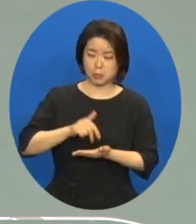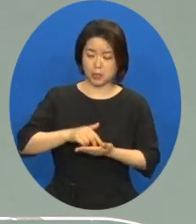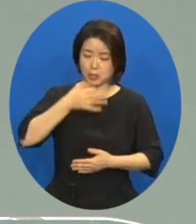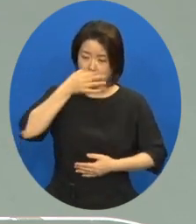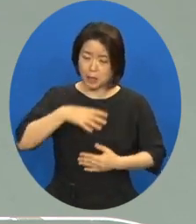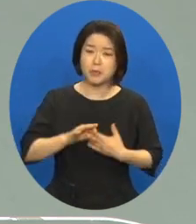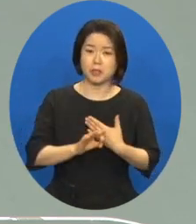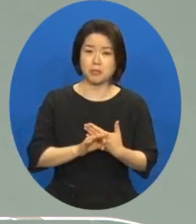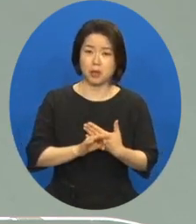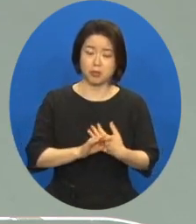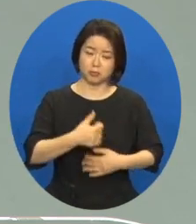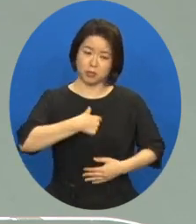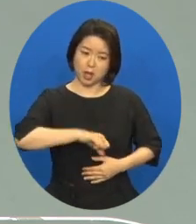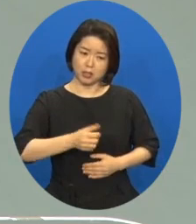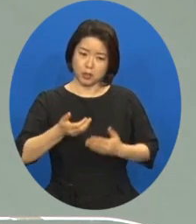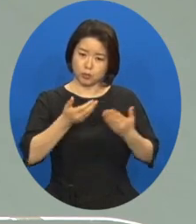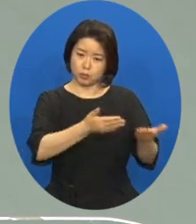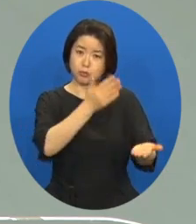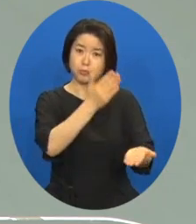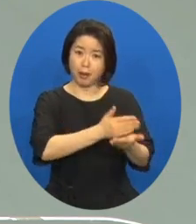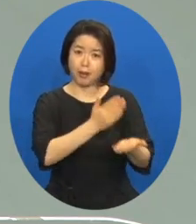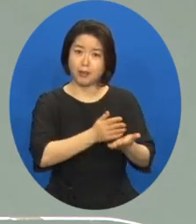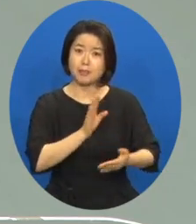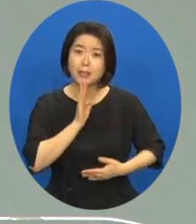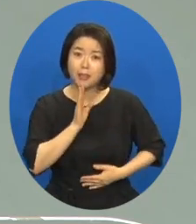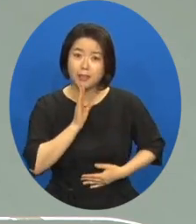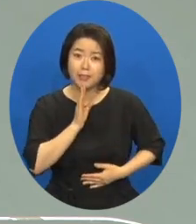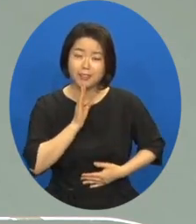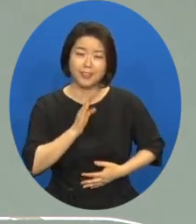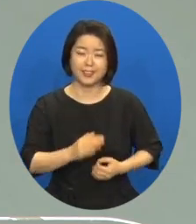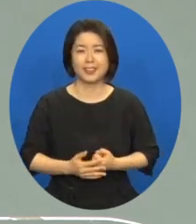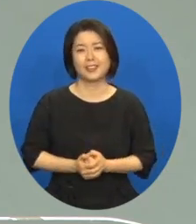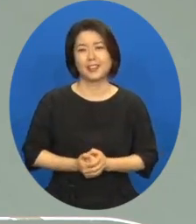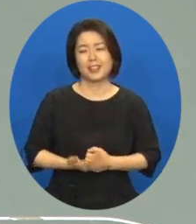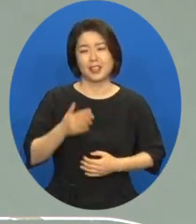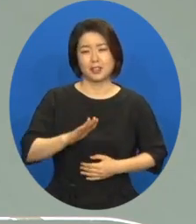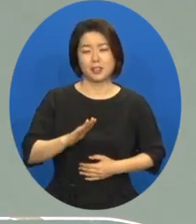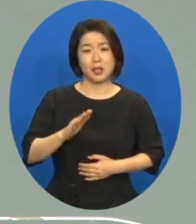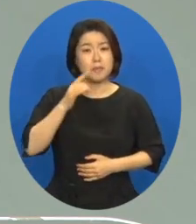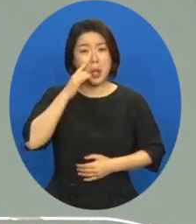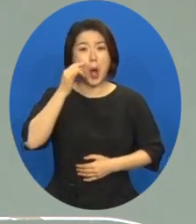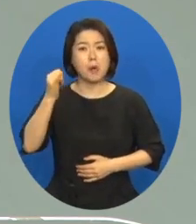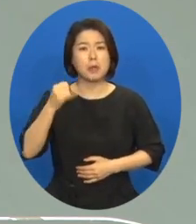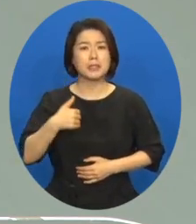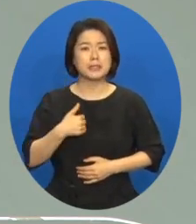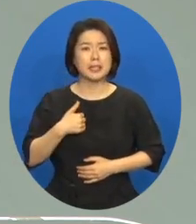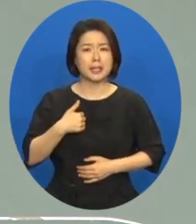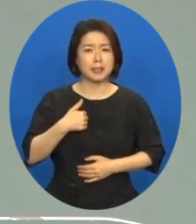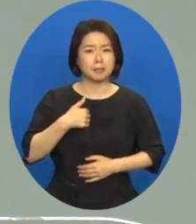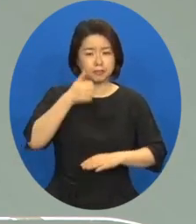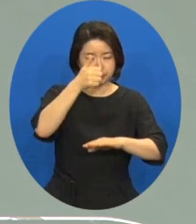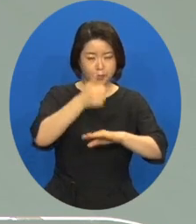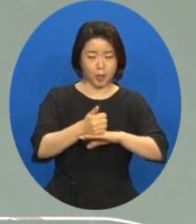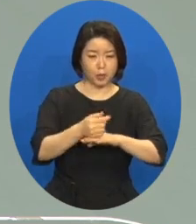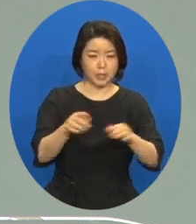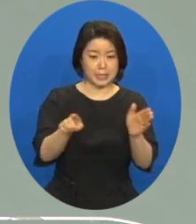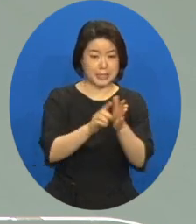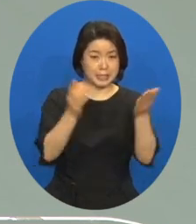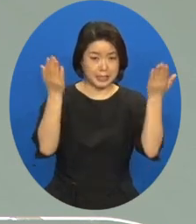힘들면 아들에게는 주지 말아야 되잖아요, 그 고통을. 저희 어머님은 결국은 제가 신학교